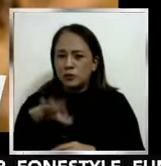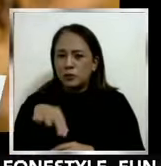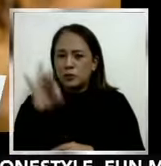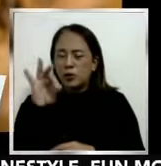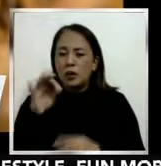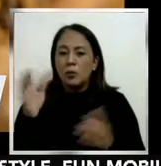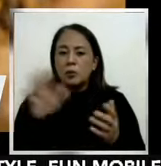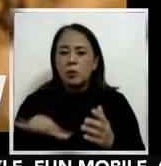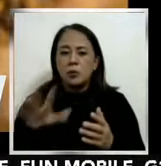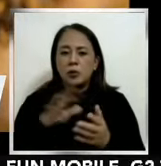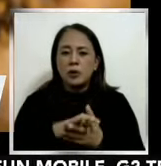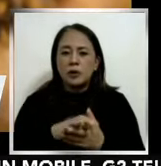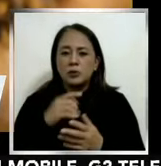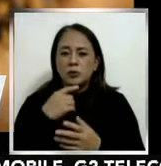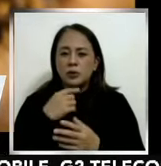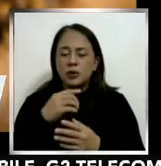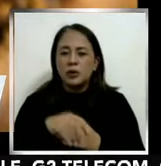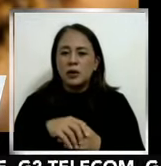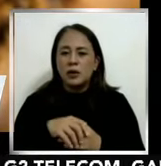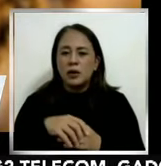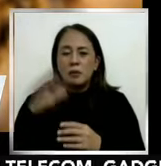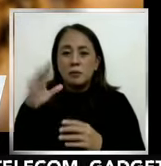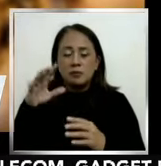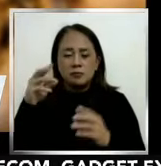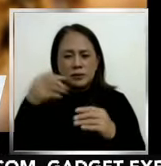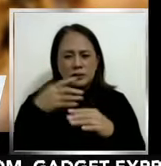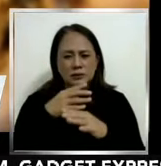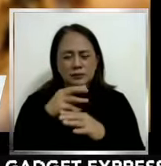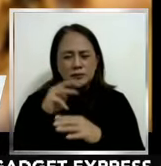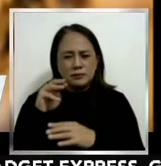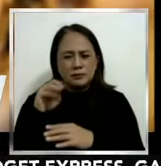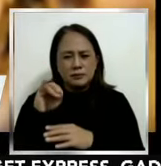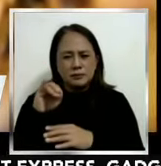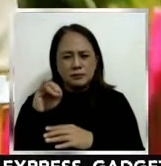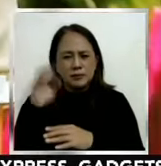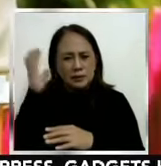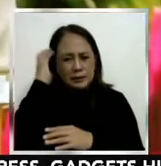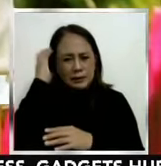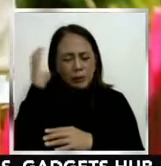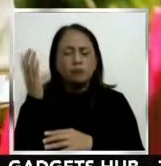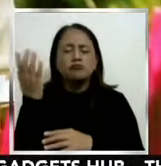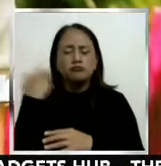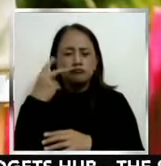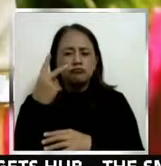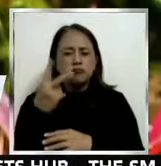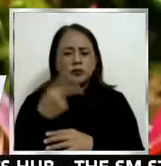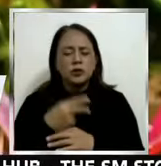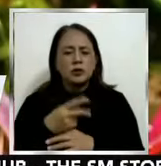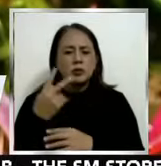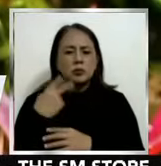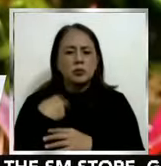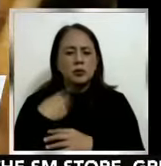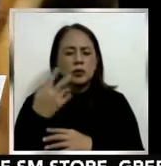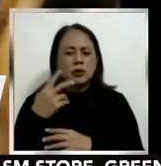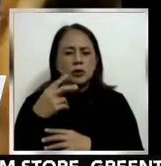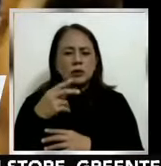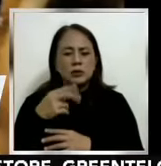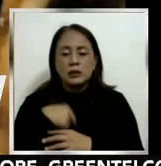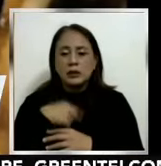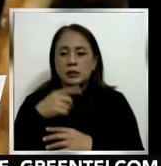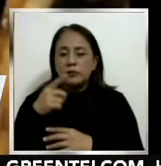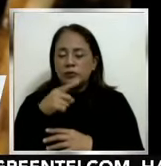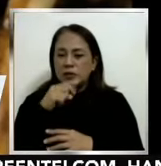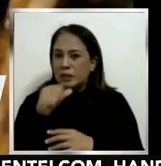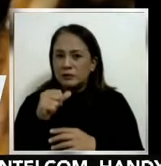napakailap na Mindanao Tree Shrew. Mahigit 7 dekada mula nang una itong nadiscover noong dekada 50. Yung Mindanao Tree Shrew po, hindi siya new to science. May